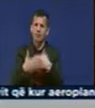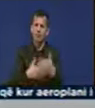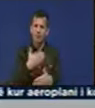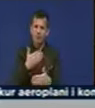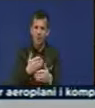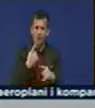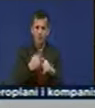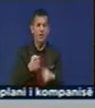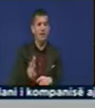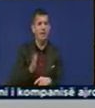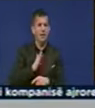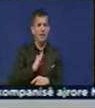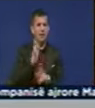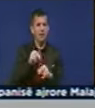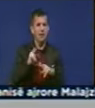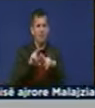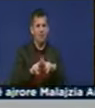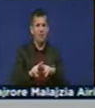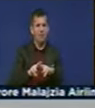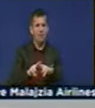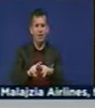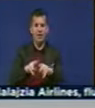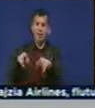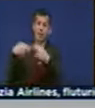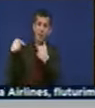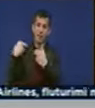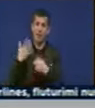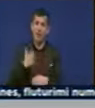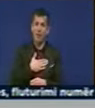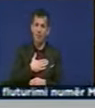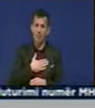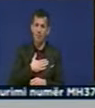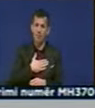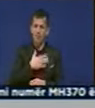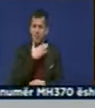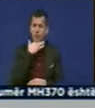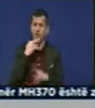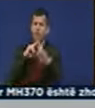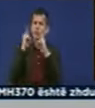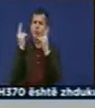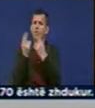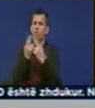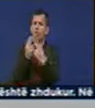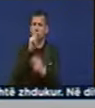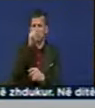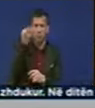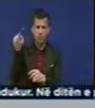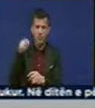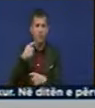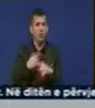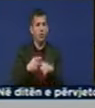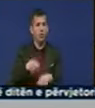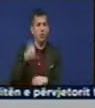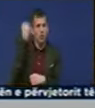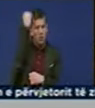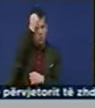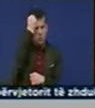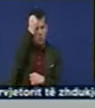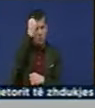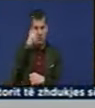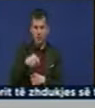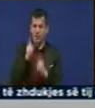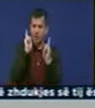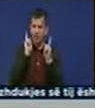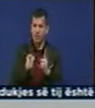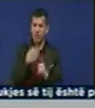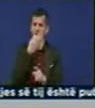ka rrezik që të prapa kthehemi. Ashtu si në shumë vendet e botës, edhe në Kosovë, kjo betej duhet të marë formë